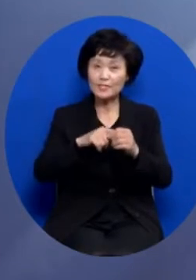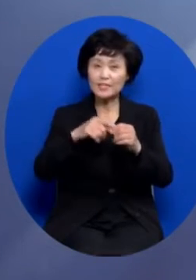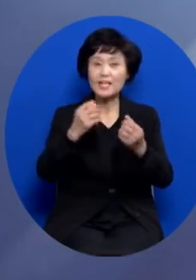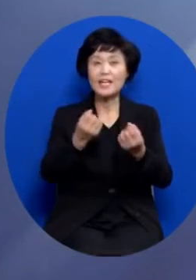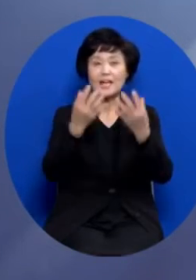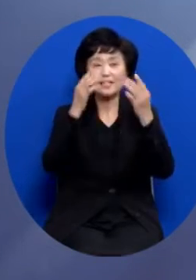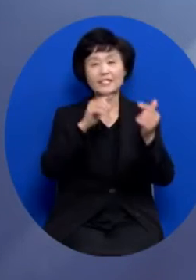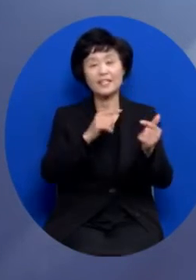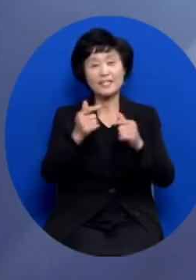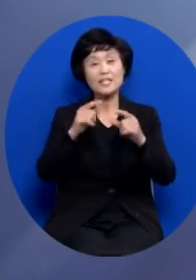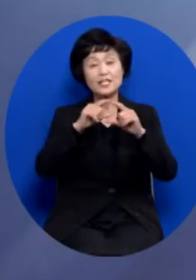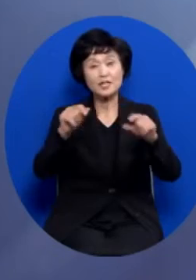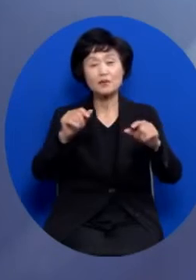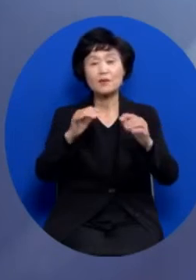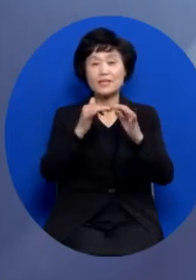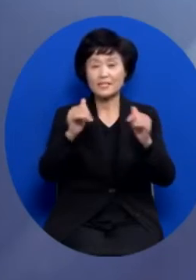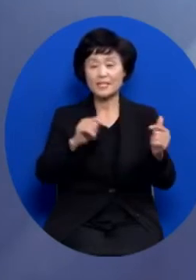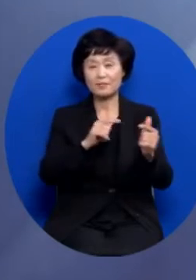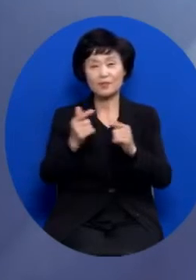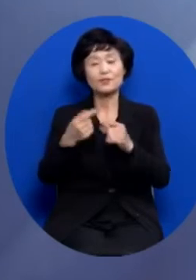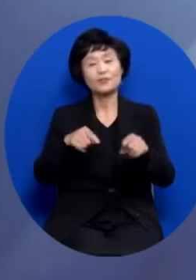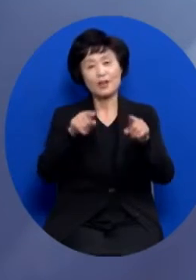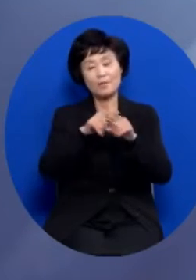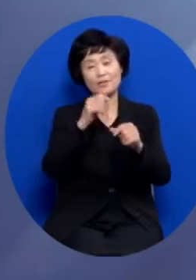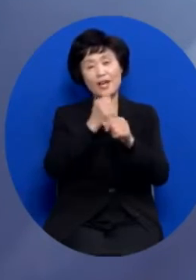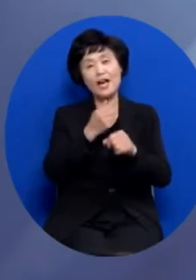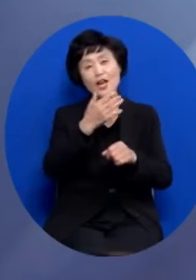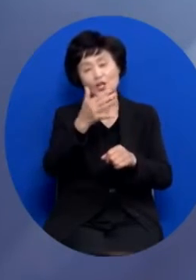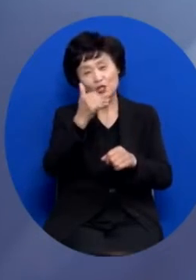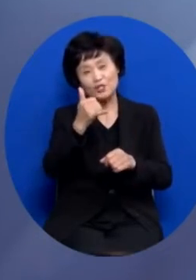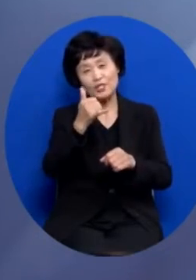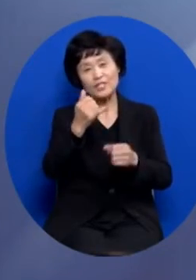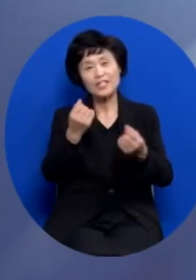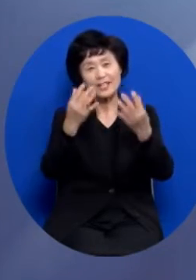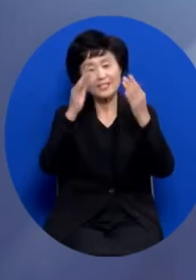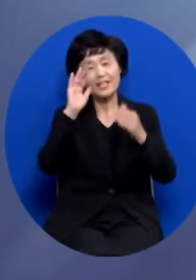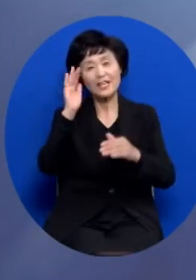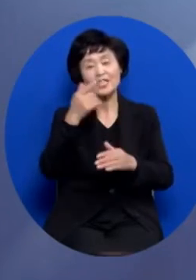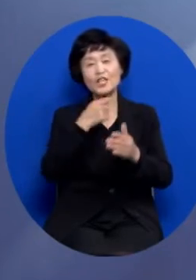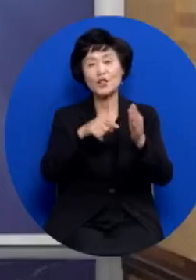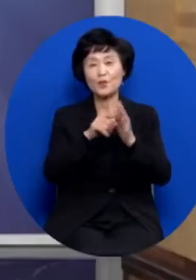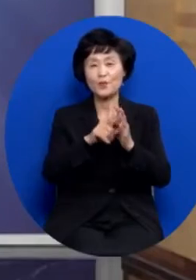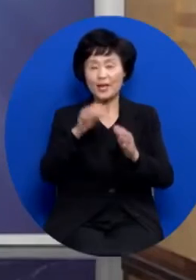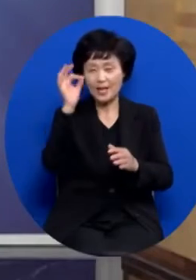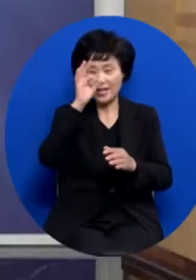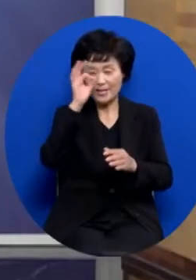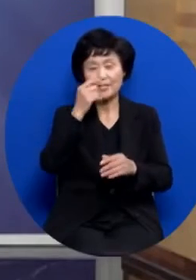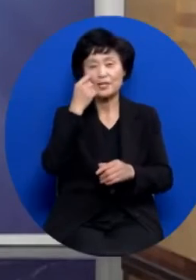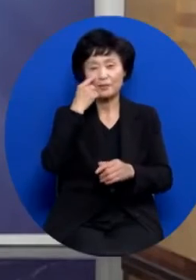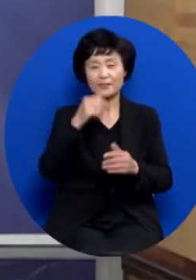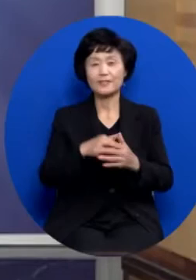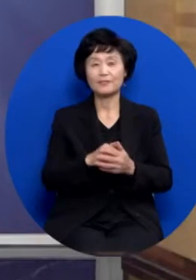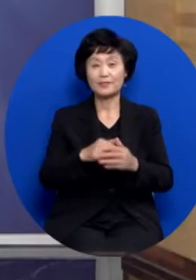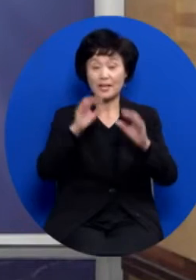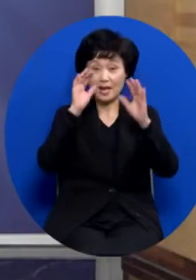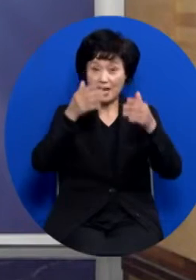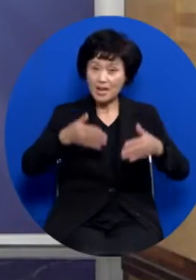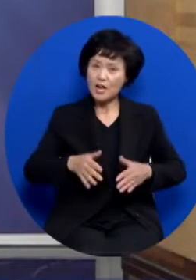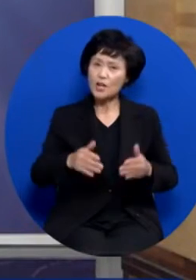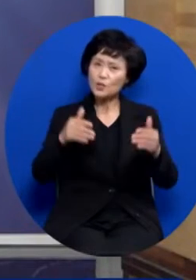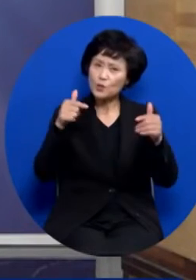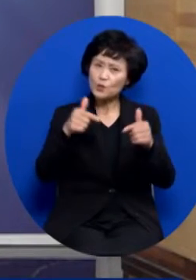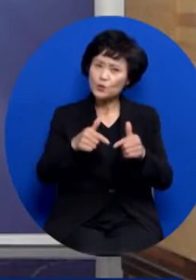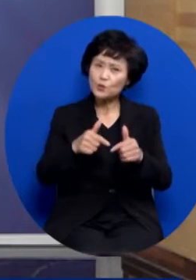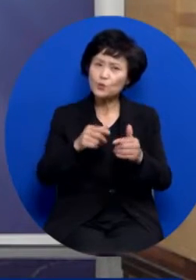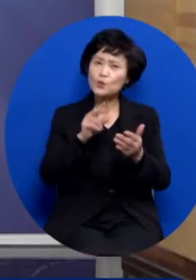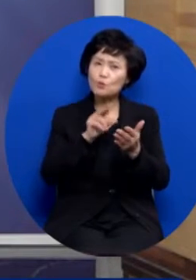수 있도록 뭐 여러 가지 방안을 모색해보고 지원 방안도 찾아보겠습니다. 저출산 문제가 매우